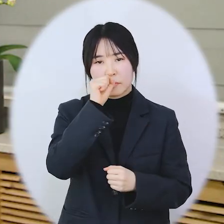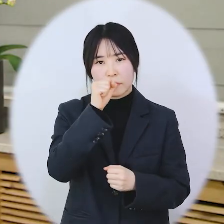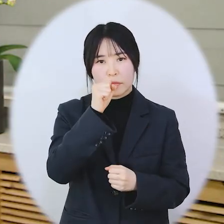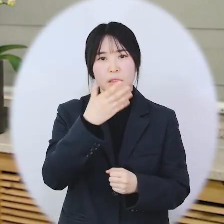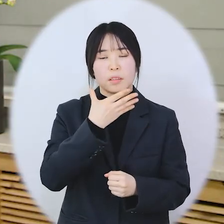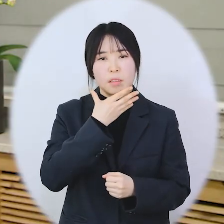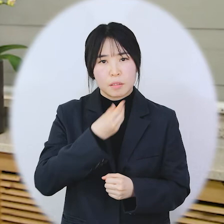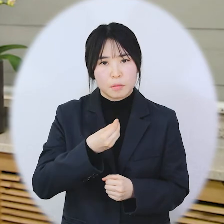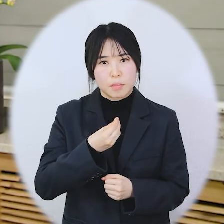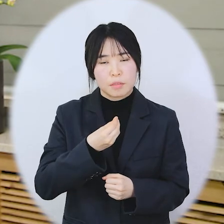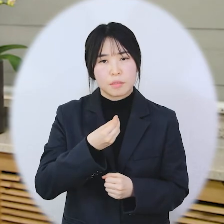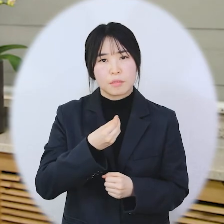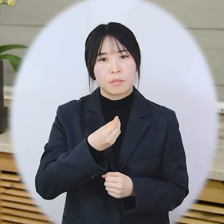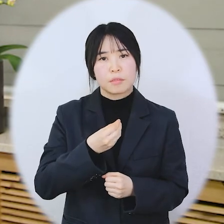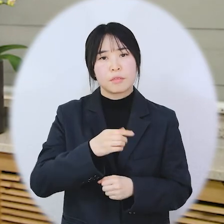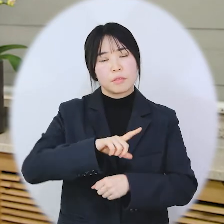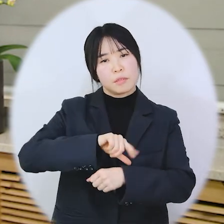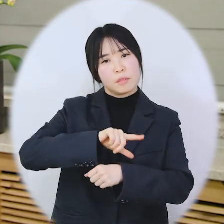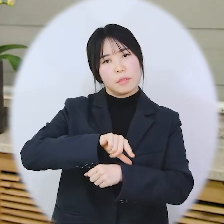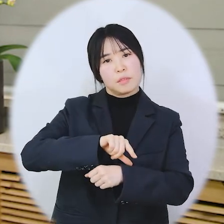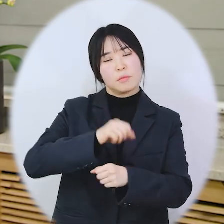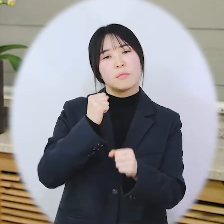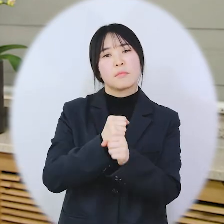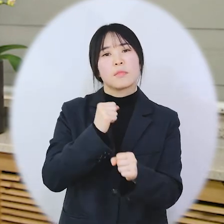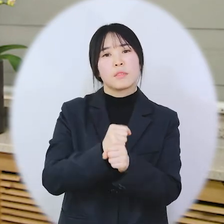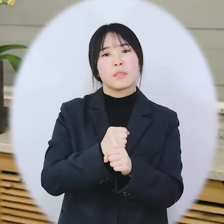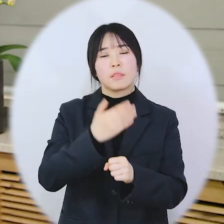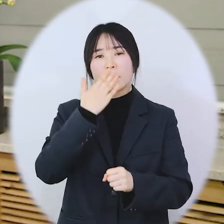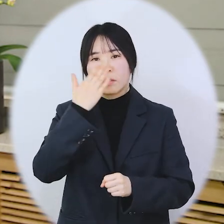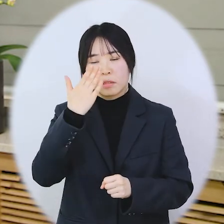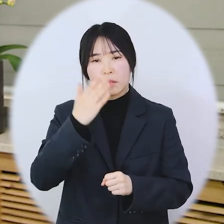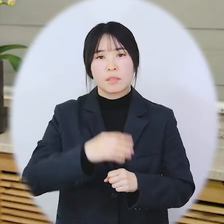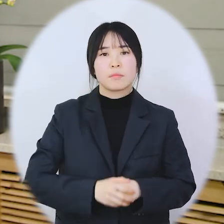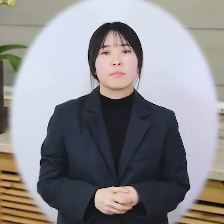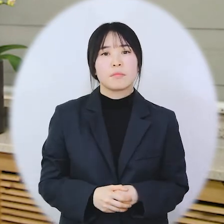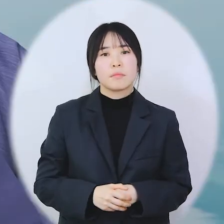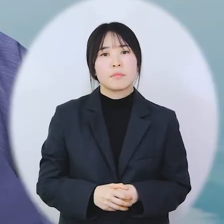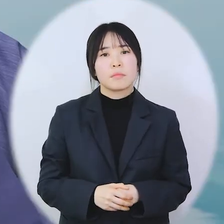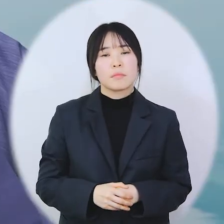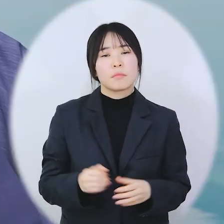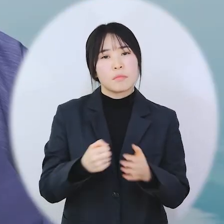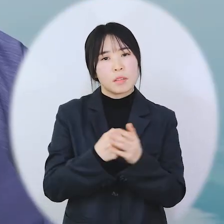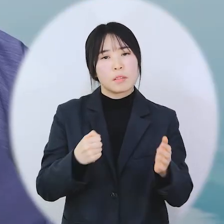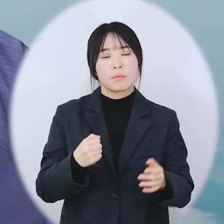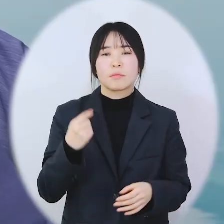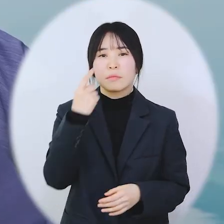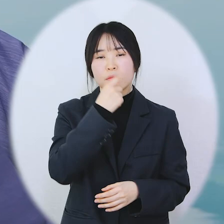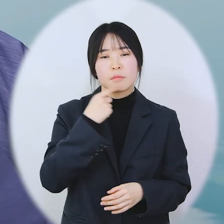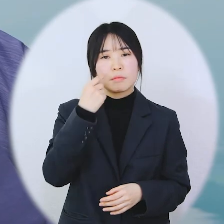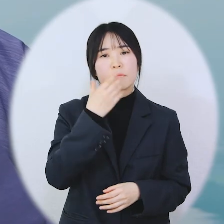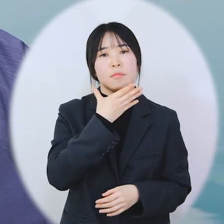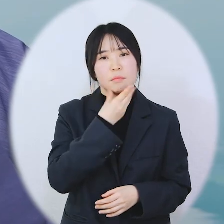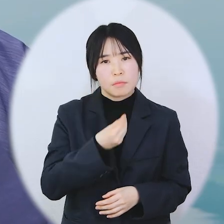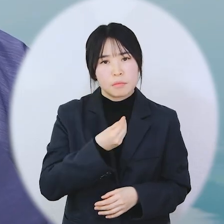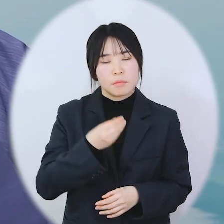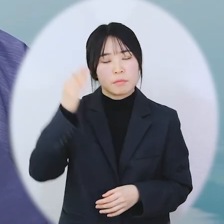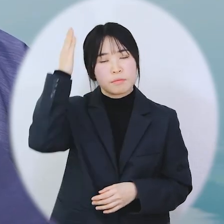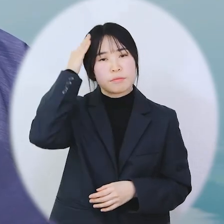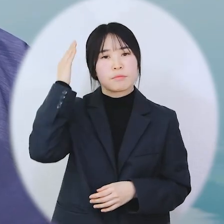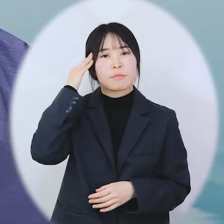행복할 수 있는 시간을 많이 만들 수 있습니다 그래야 양구 가 행복해지고